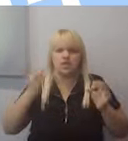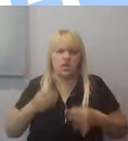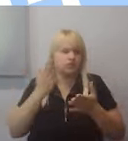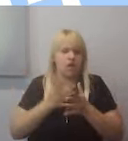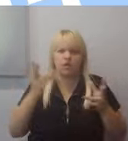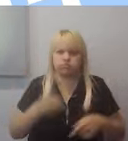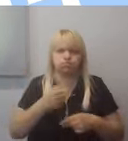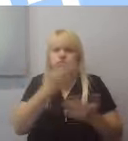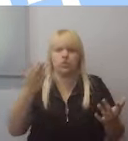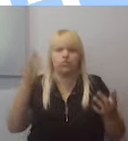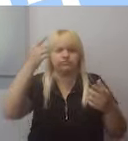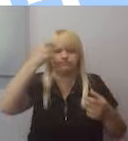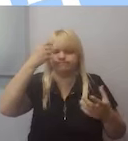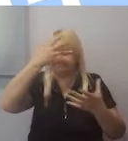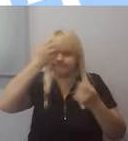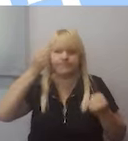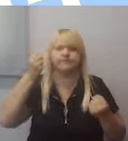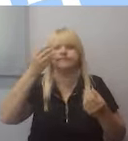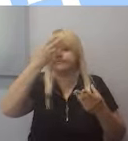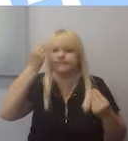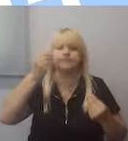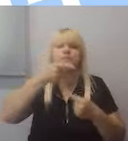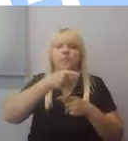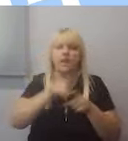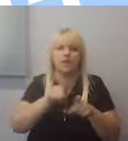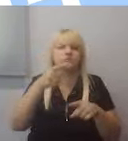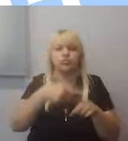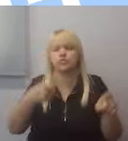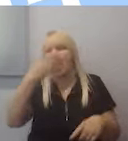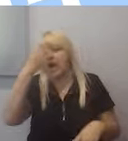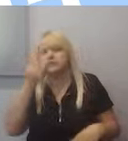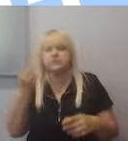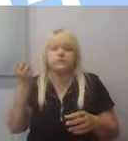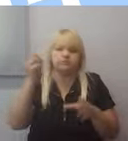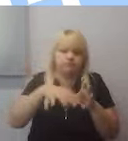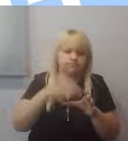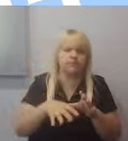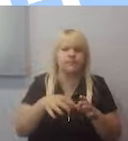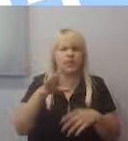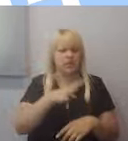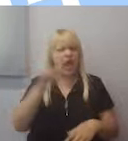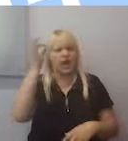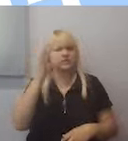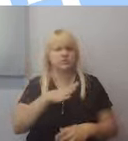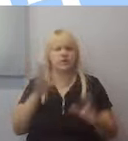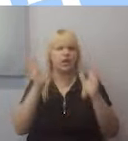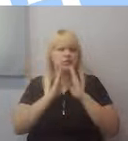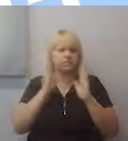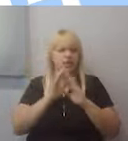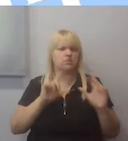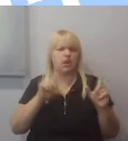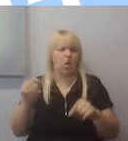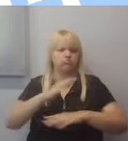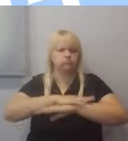neatcerēsieties un pusi nepaņemsiet atceraties bija tas stāsts ka uz sibīriju aizbraucu balles kurpēs un kā tur vēl bija ja